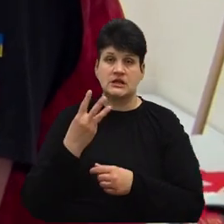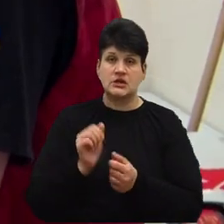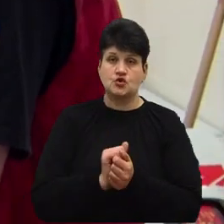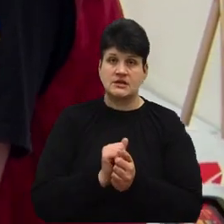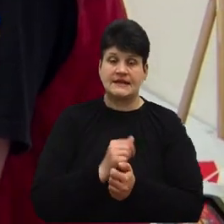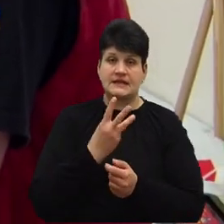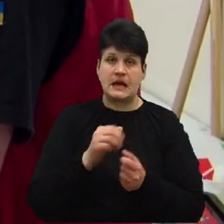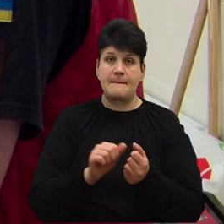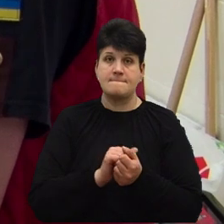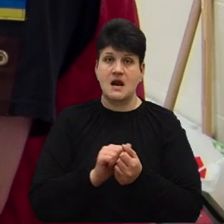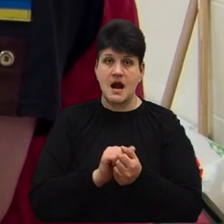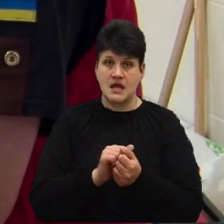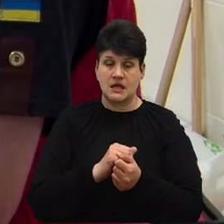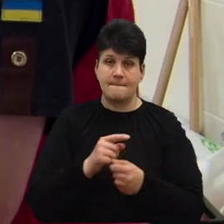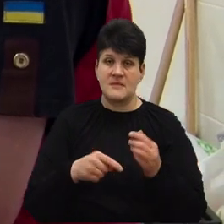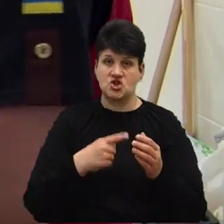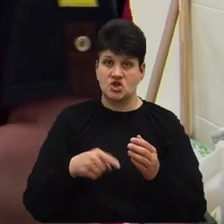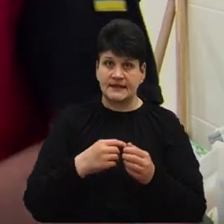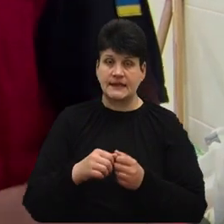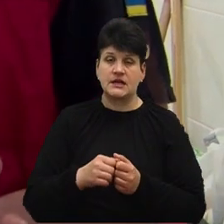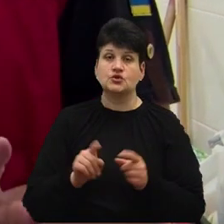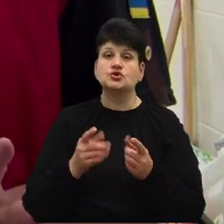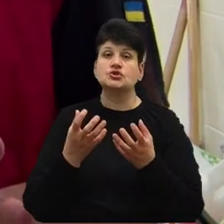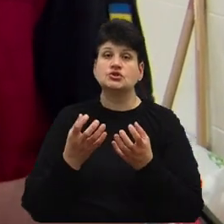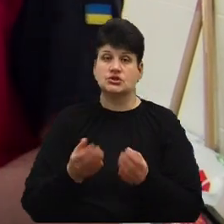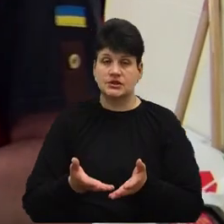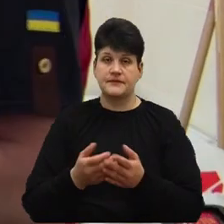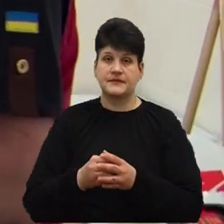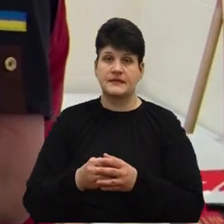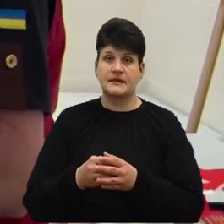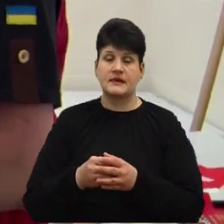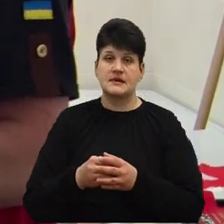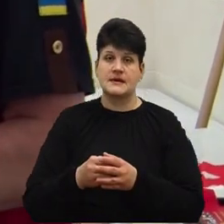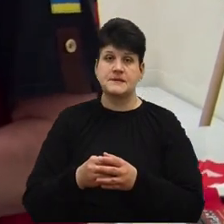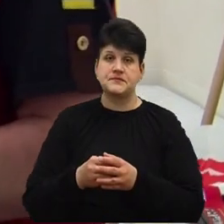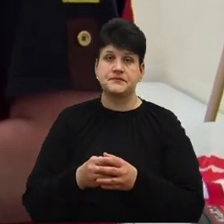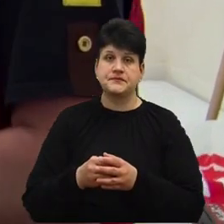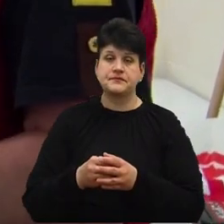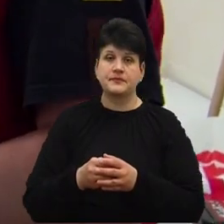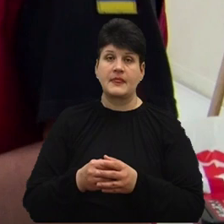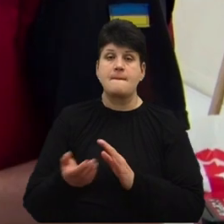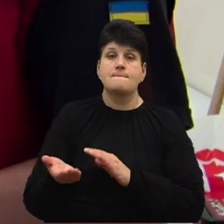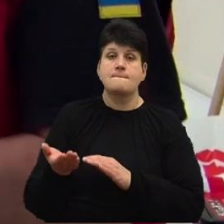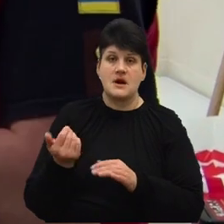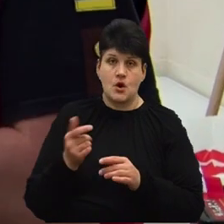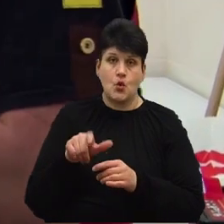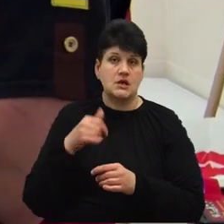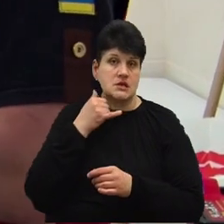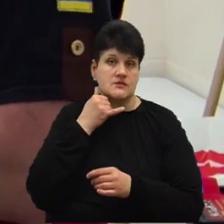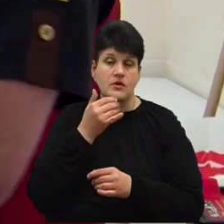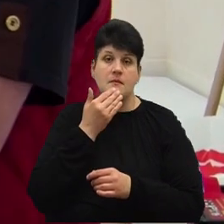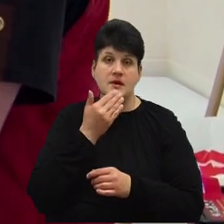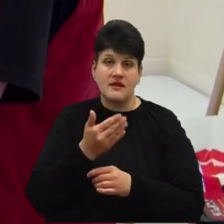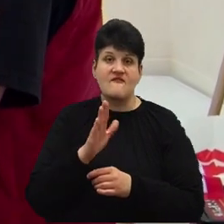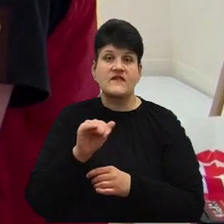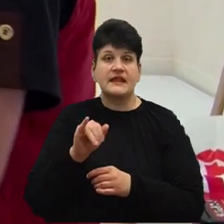пральних машинки. Що ще? Сам процес як відбувається? Попередньо люди дзвонять і питаються: